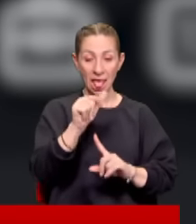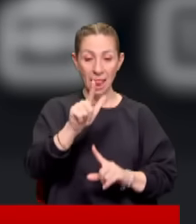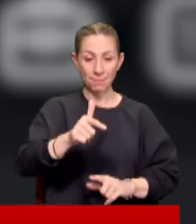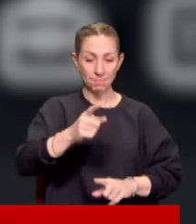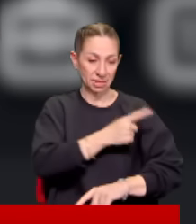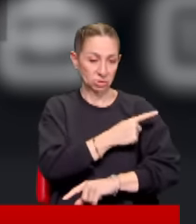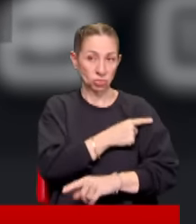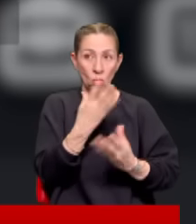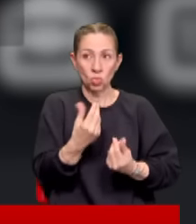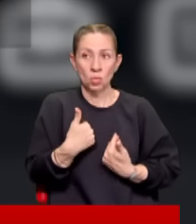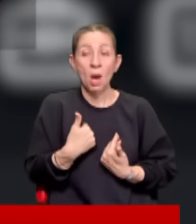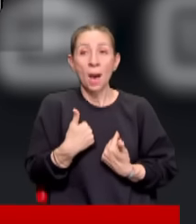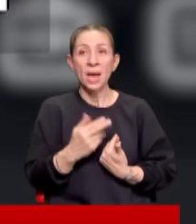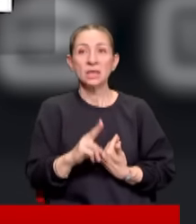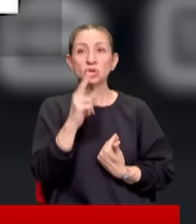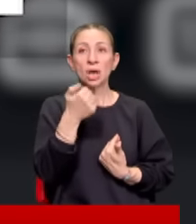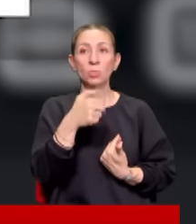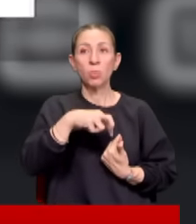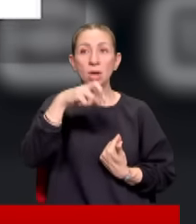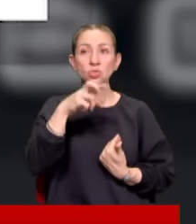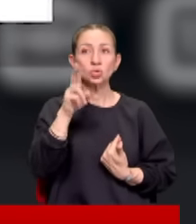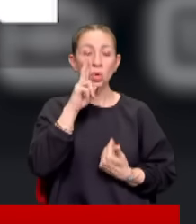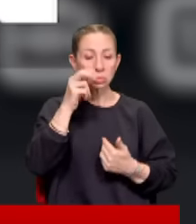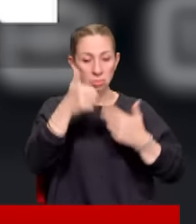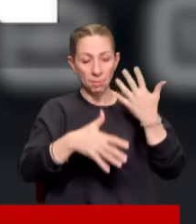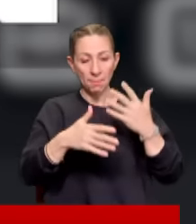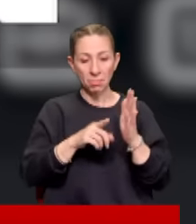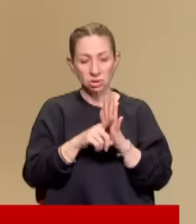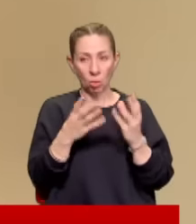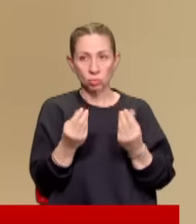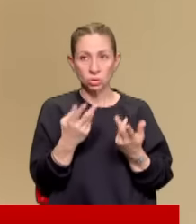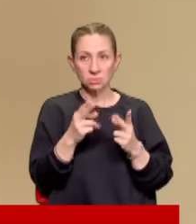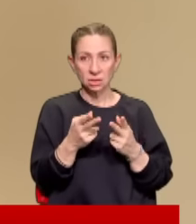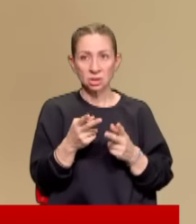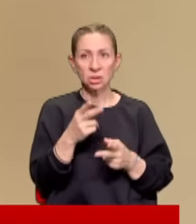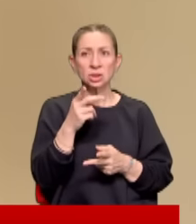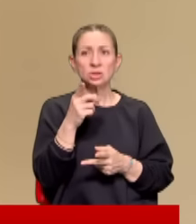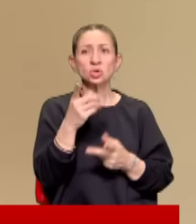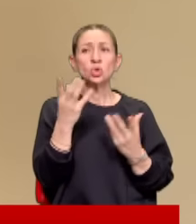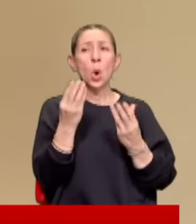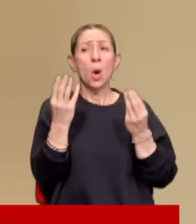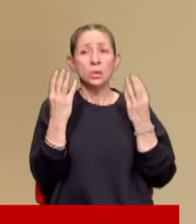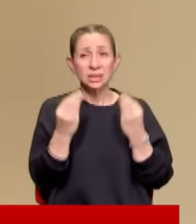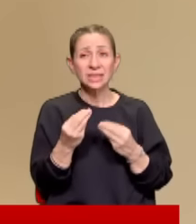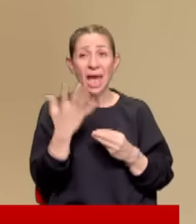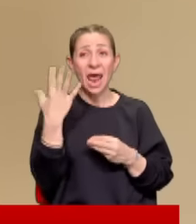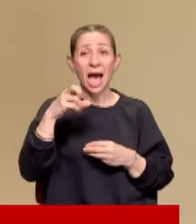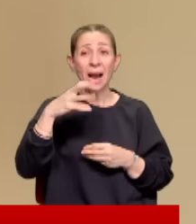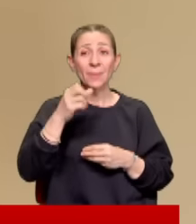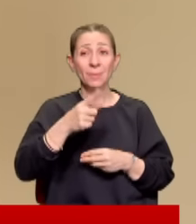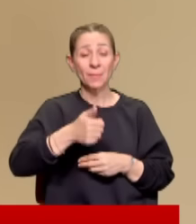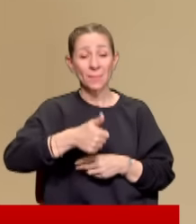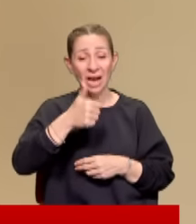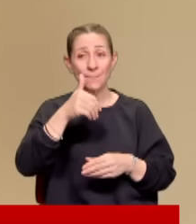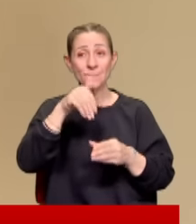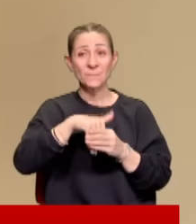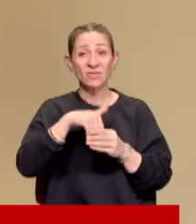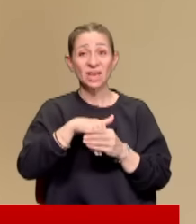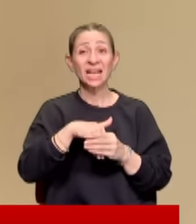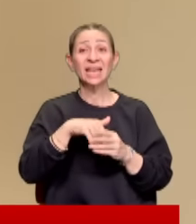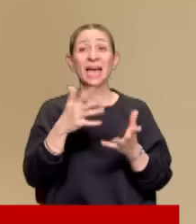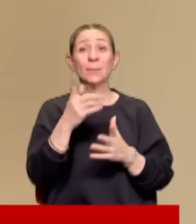birincisi oldum ancak 76 puanla son sıra başarılı sayıldı. Siz çok iyi olsanız da eğer AKP'li bir bakan, bir